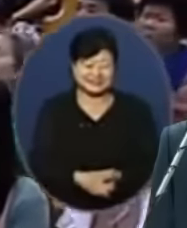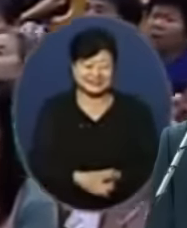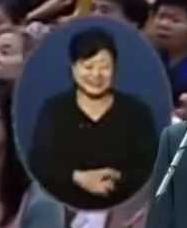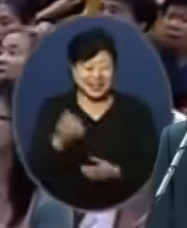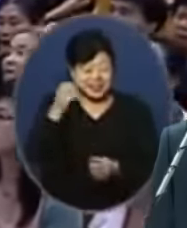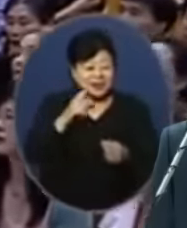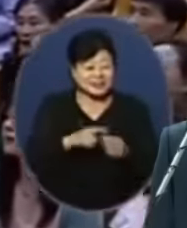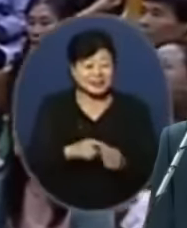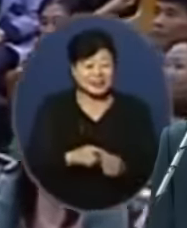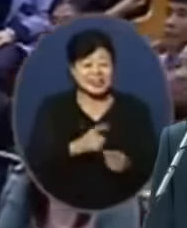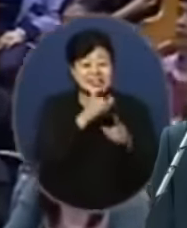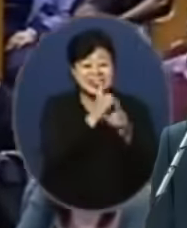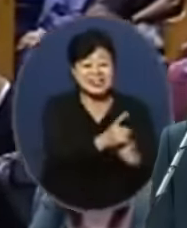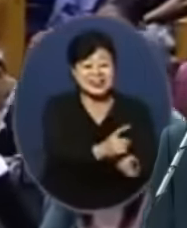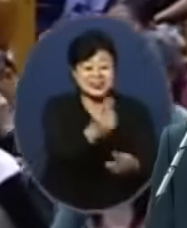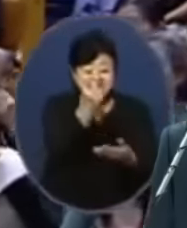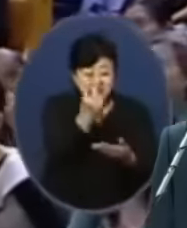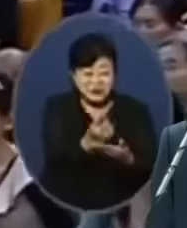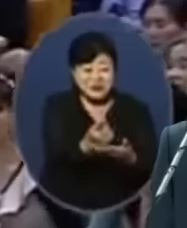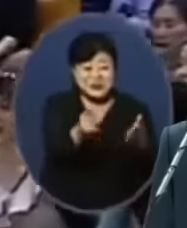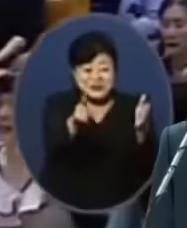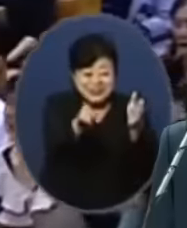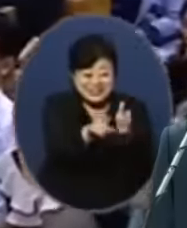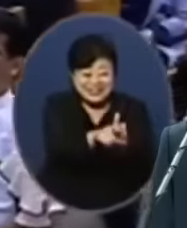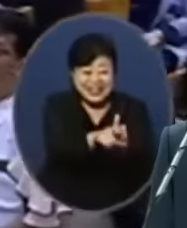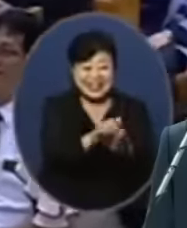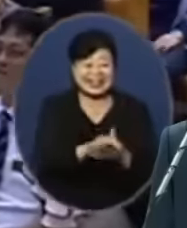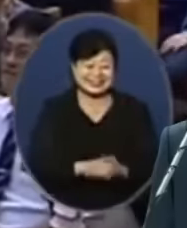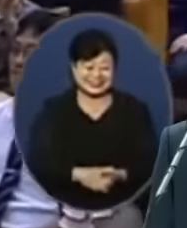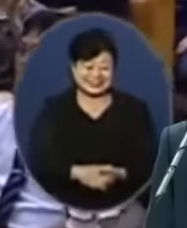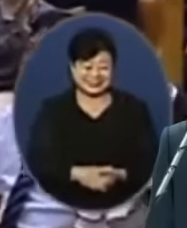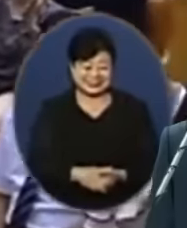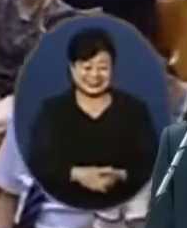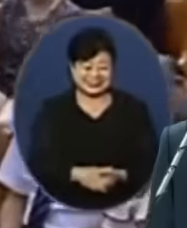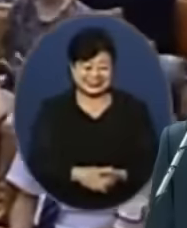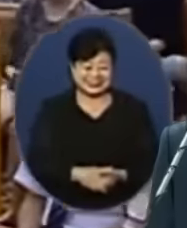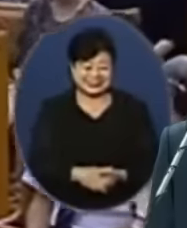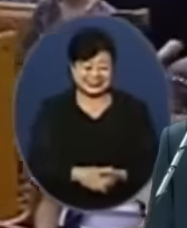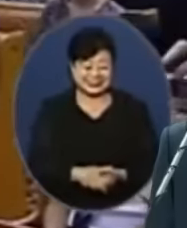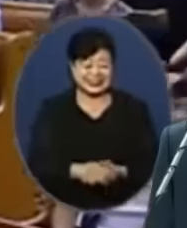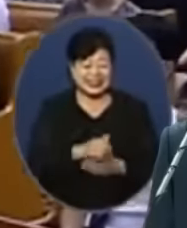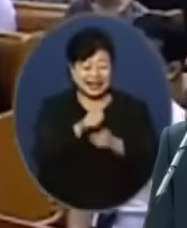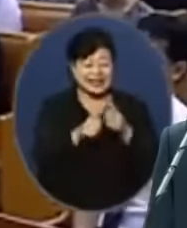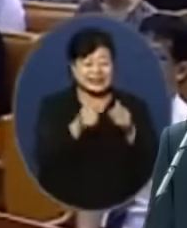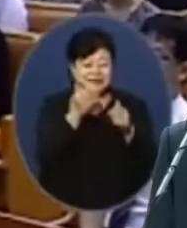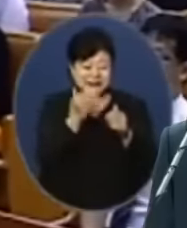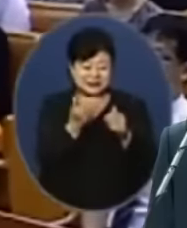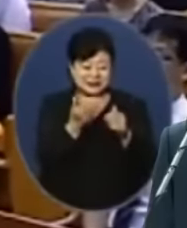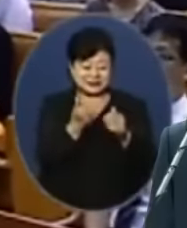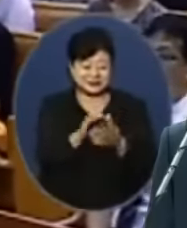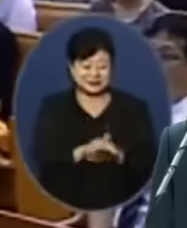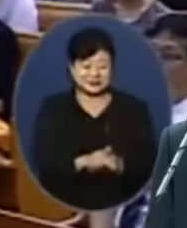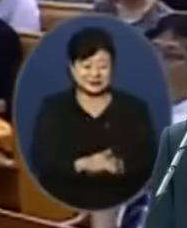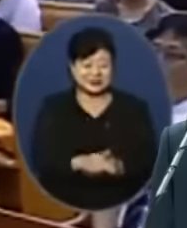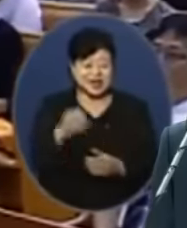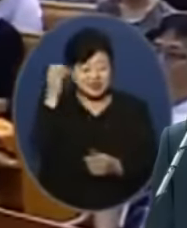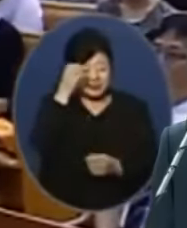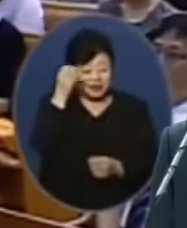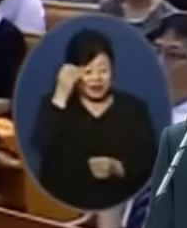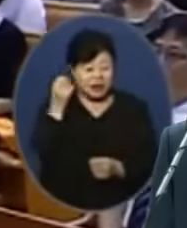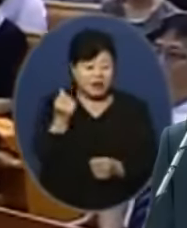그러면 영적 자아가 이겨서 여러분 이 자리에 나오신 것입니다. 그래서 하나님께서는